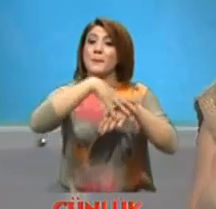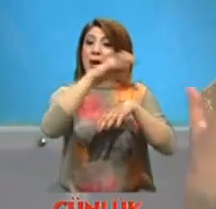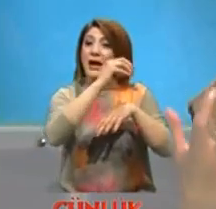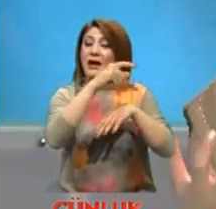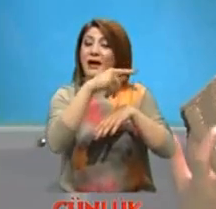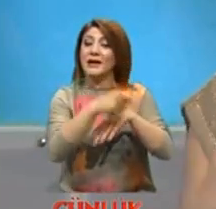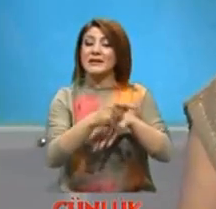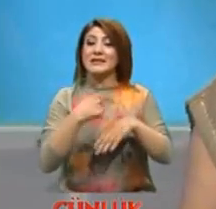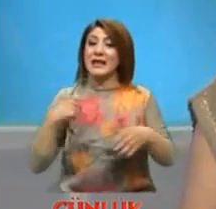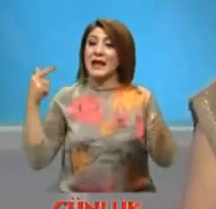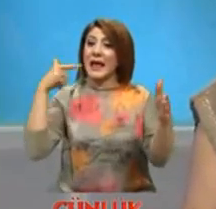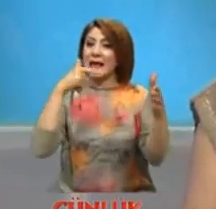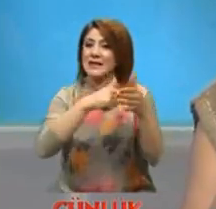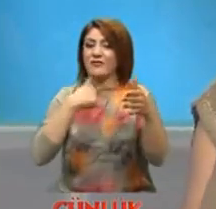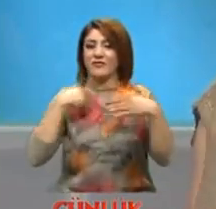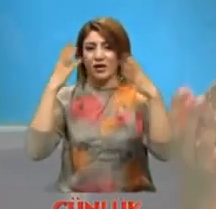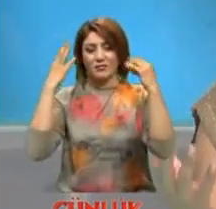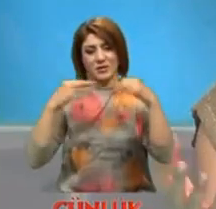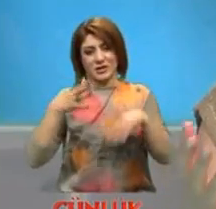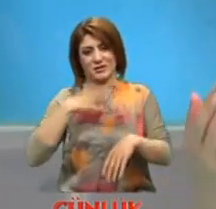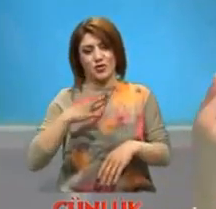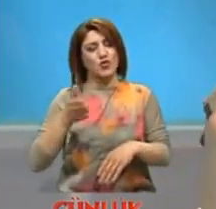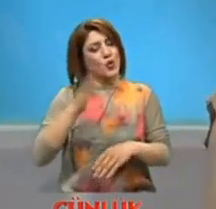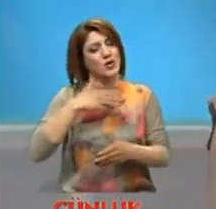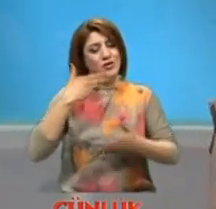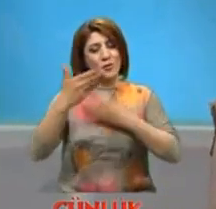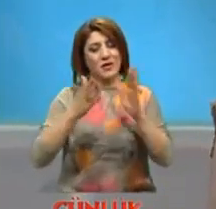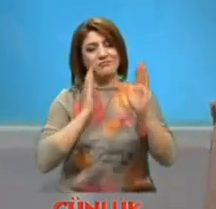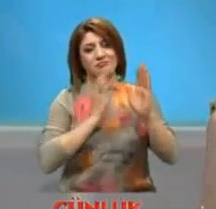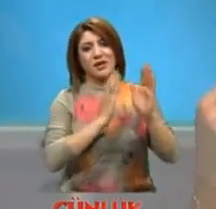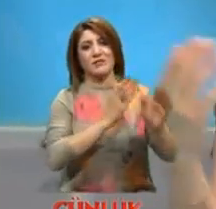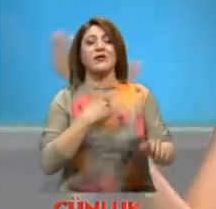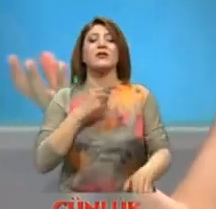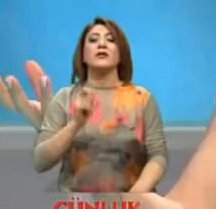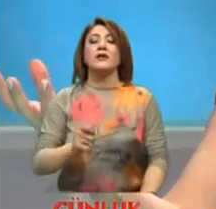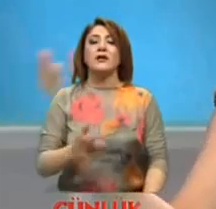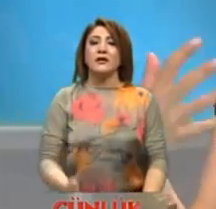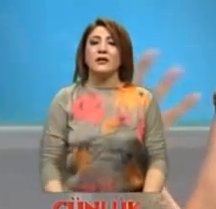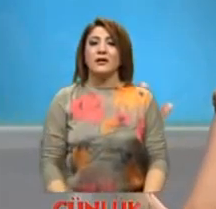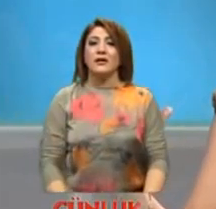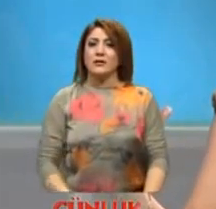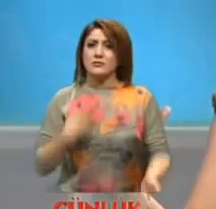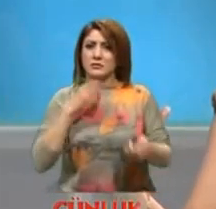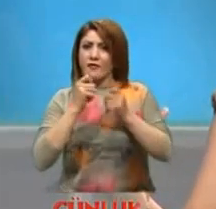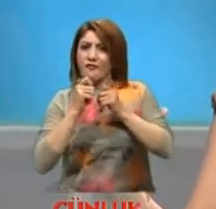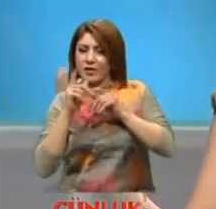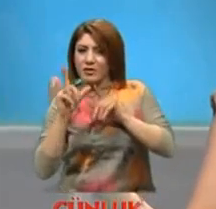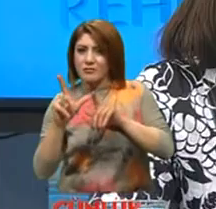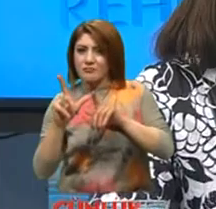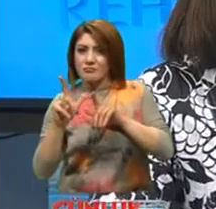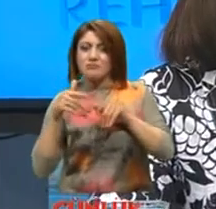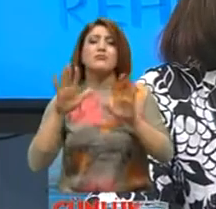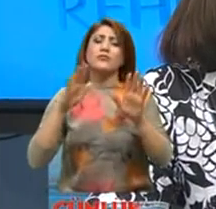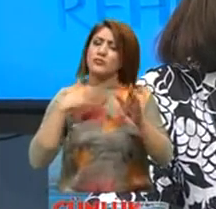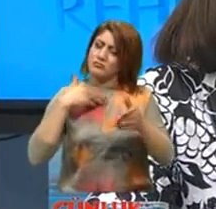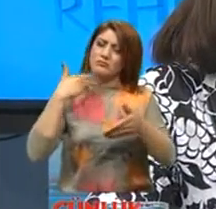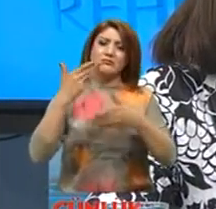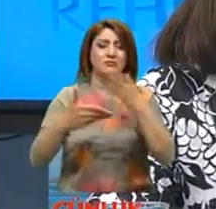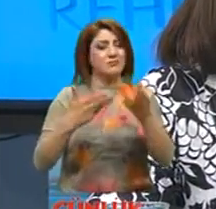Merkezinizin kuruluş amacını bir anlayalım. Üzerine sohbete devam edelim. Evet. Çevirmeme gerek yok değil mi? Anladınız şu